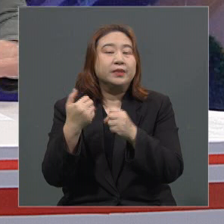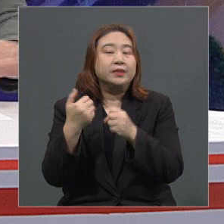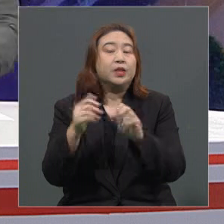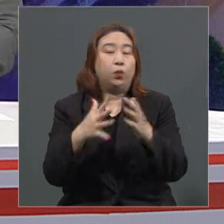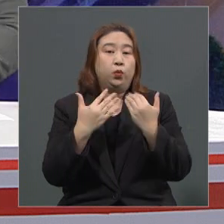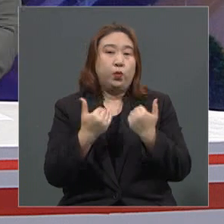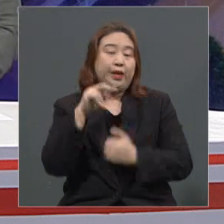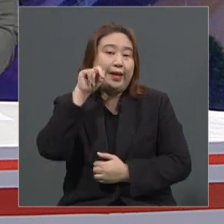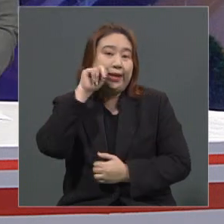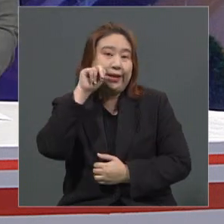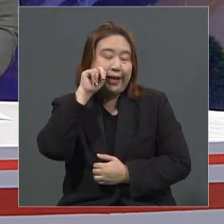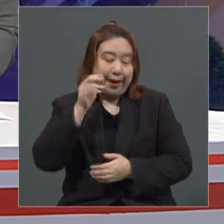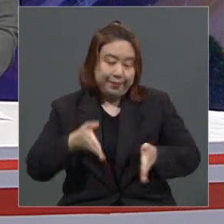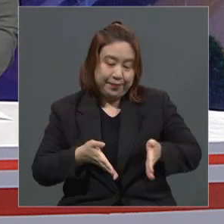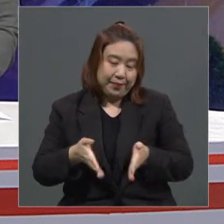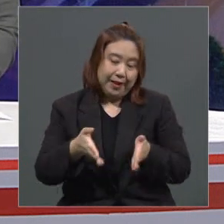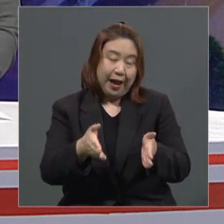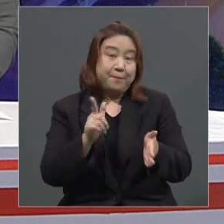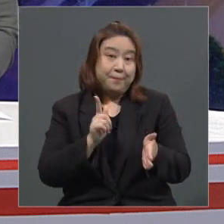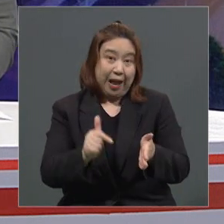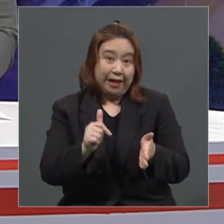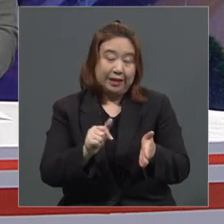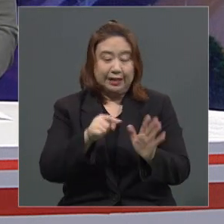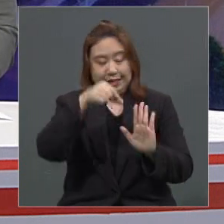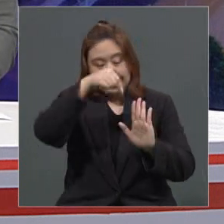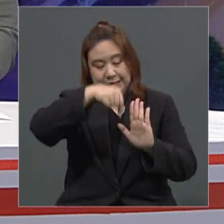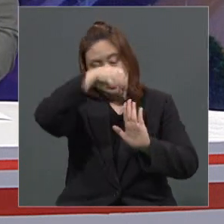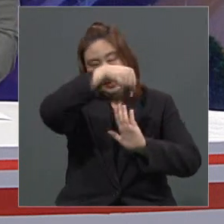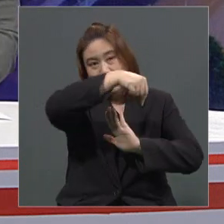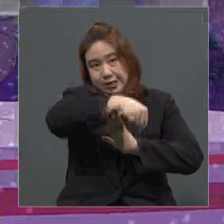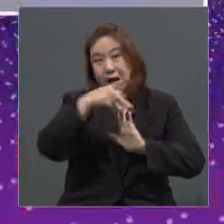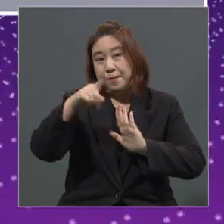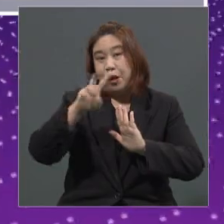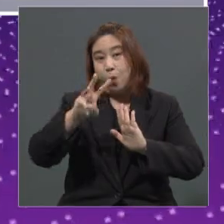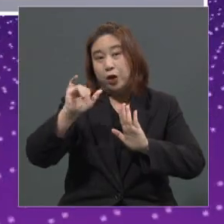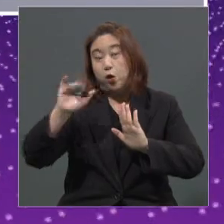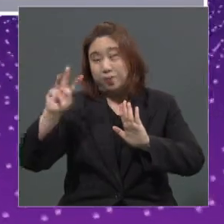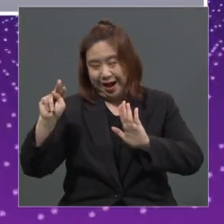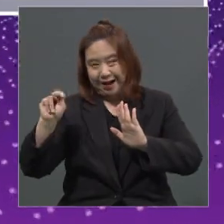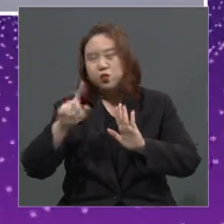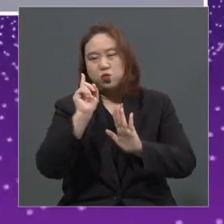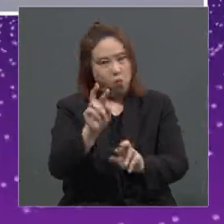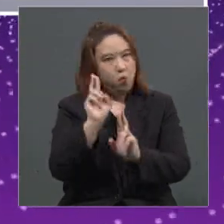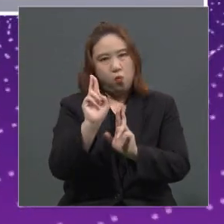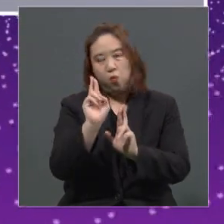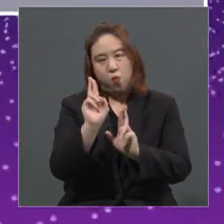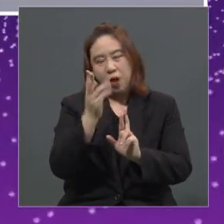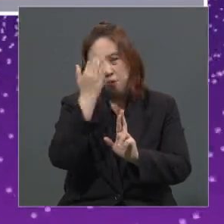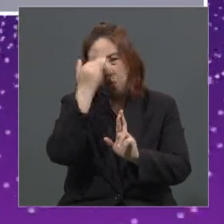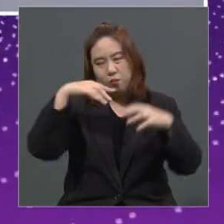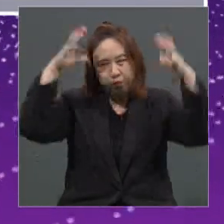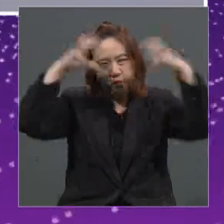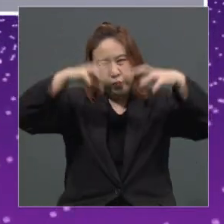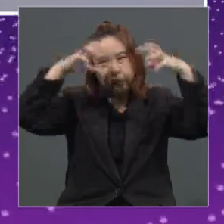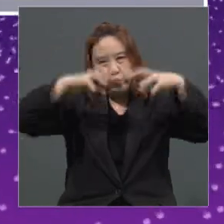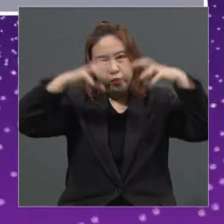ระดับน้ำในแม่น้ำสายหลักนะคะไม่ว่าจะเป็นปิงวังยมน่านต้องเฝ้าระวังกันหลายจุดเพราะว่าฝนตกลงมาต่อเนื่องเมื่อสักครู่เราพาไป